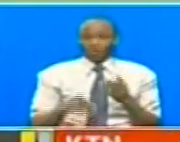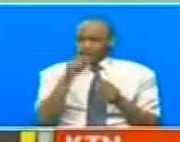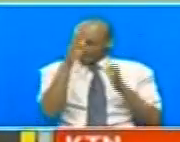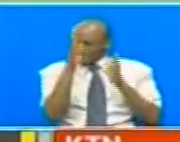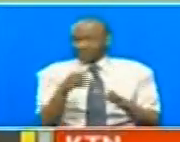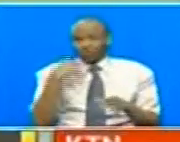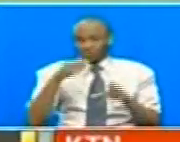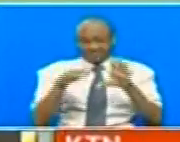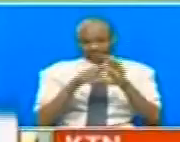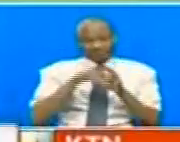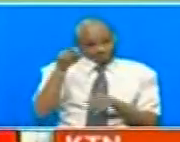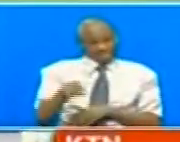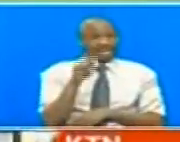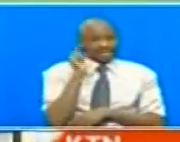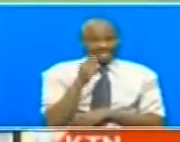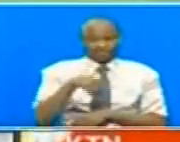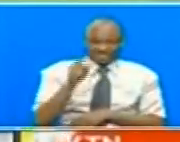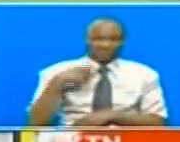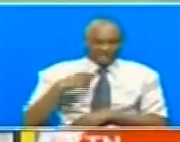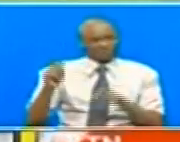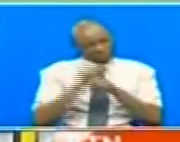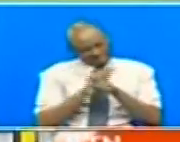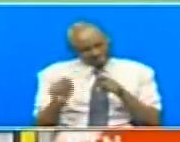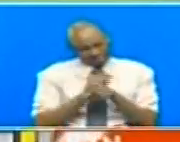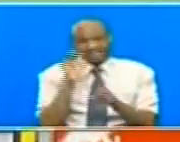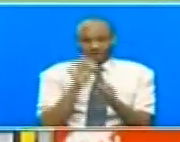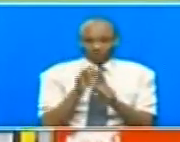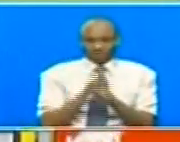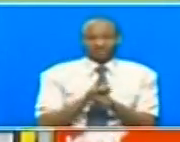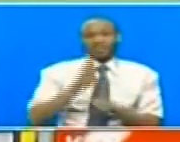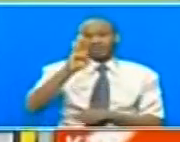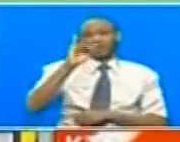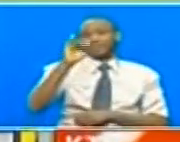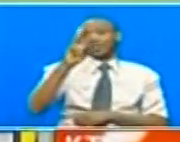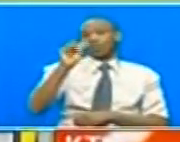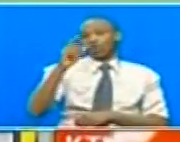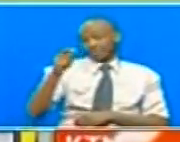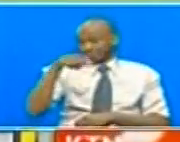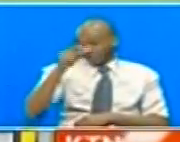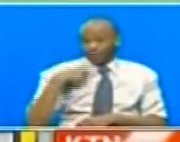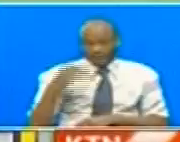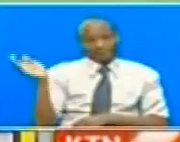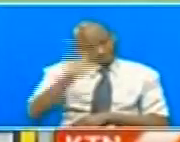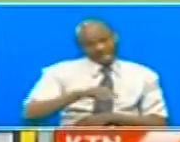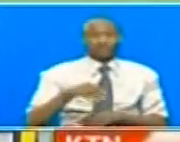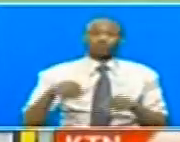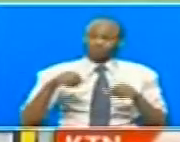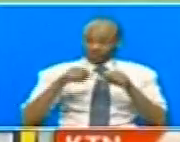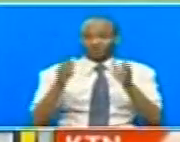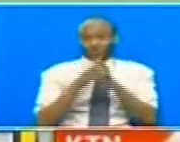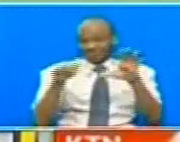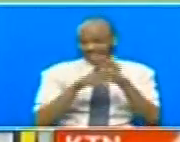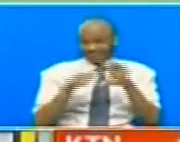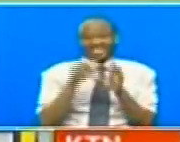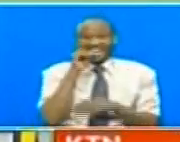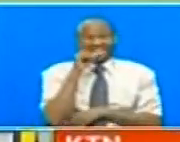washiriki kutoka humu nchini wanaendelea kunoa makali yao. Stanley Biwott ambaye anarejea kushiriki mashindano ya London kwa mwaka wa